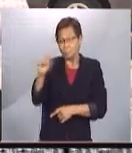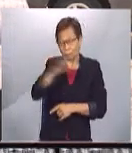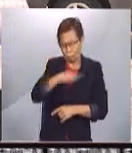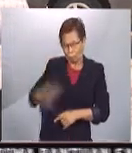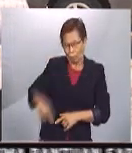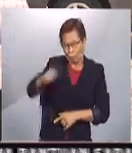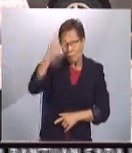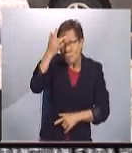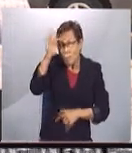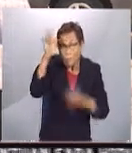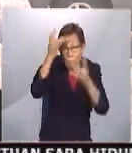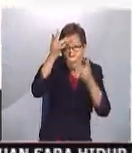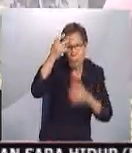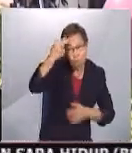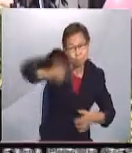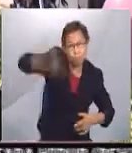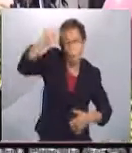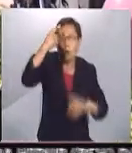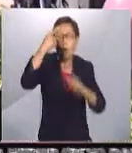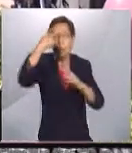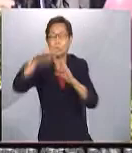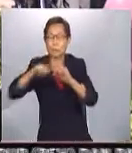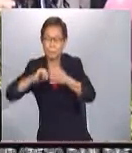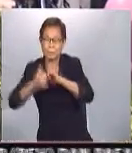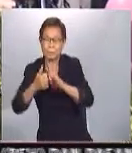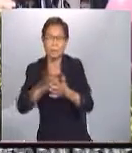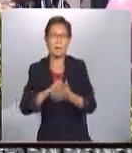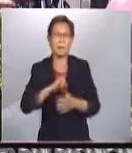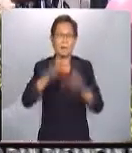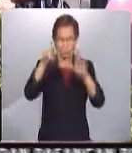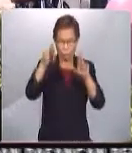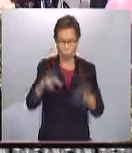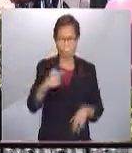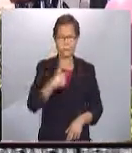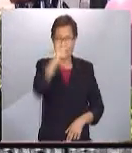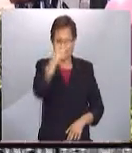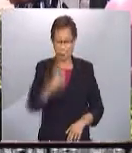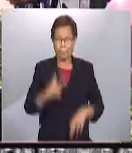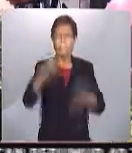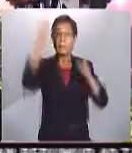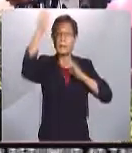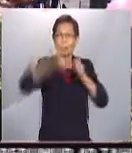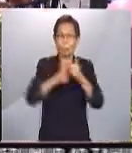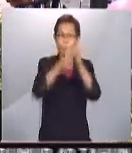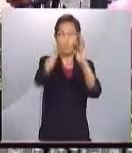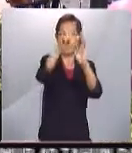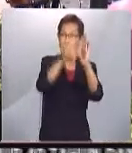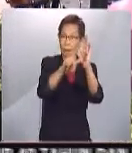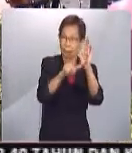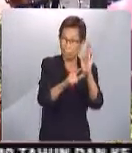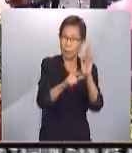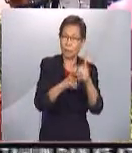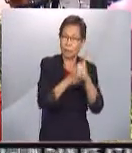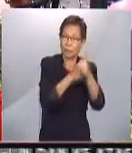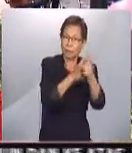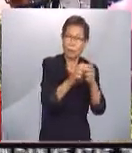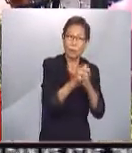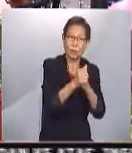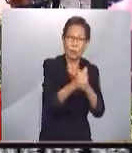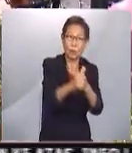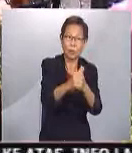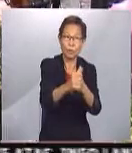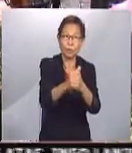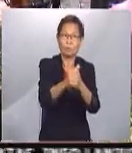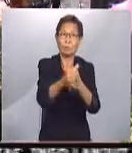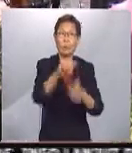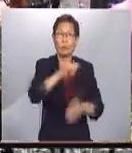untuk menyelesaikan kemelut ni. Apa-apa bagi saya sebagai rakyat Malaysia, kita ikut perlembagaan berpandu kepada keputusan agung.